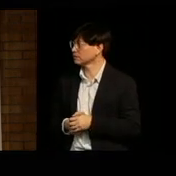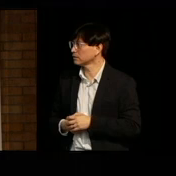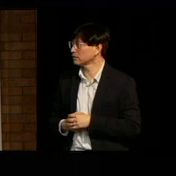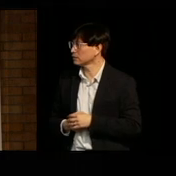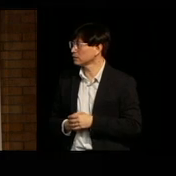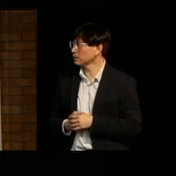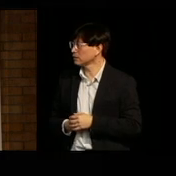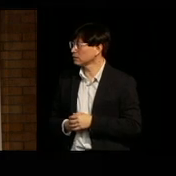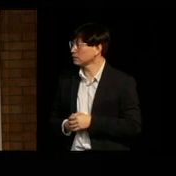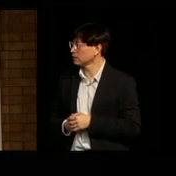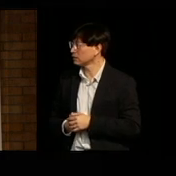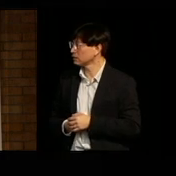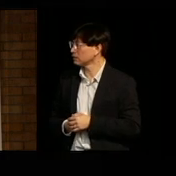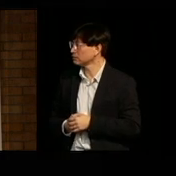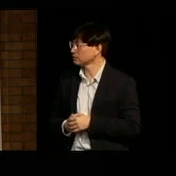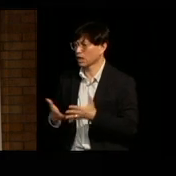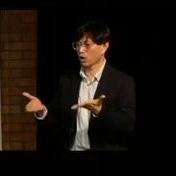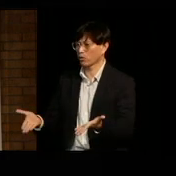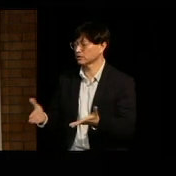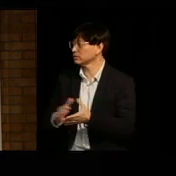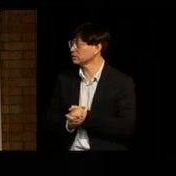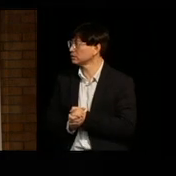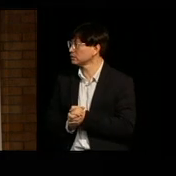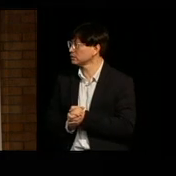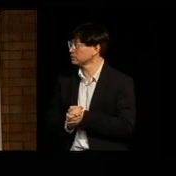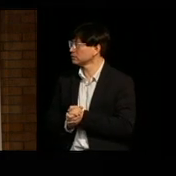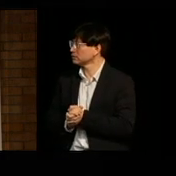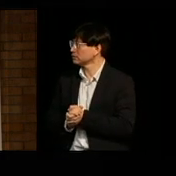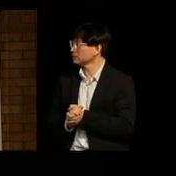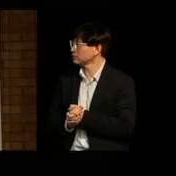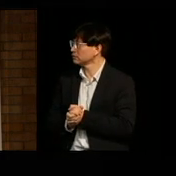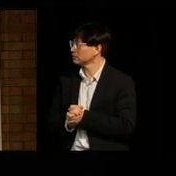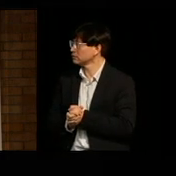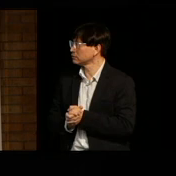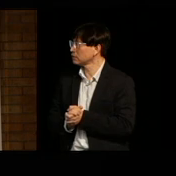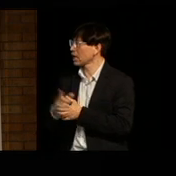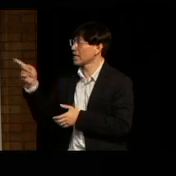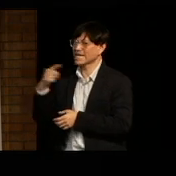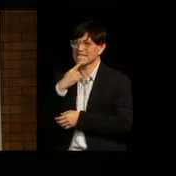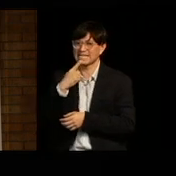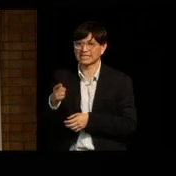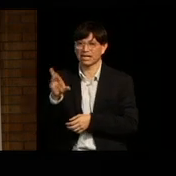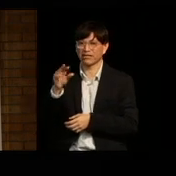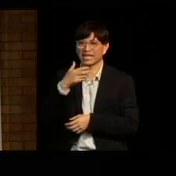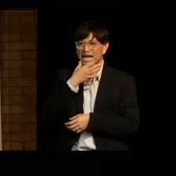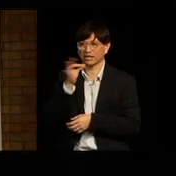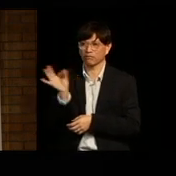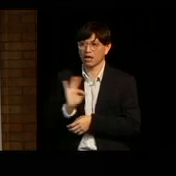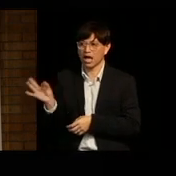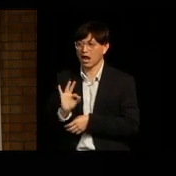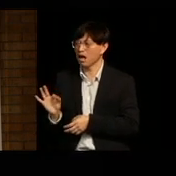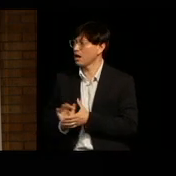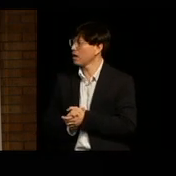ehm questo e questo è possibile la cosa che diceva Riccardo Ecco scusate è molto bella è che